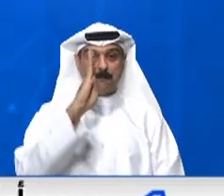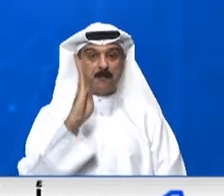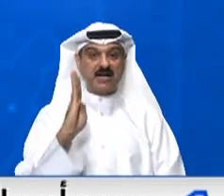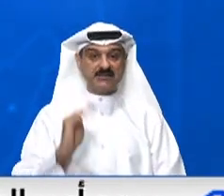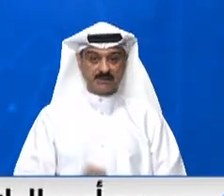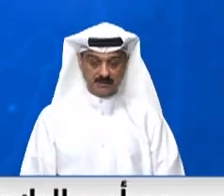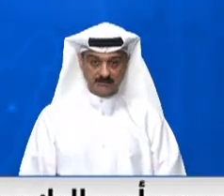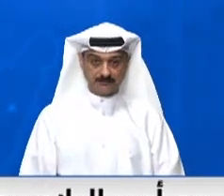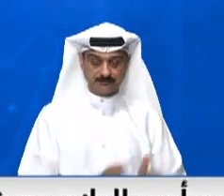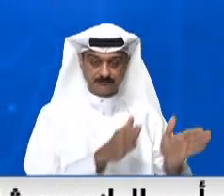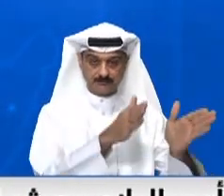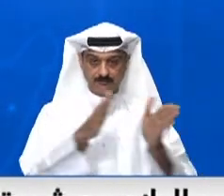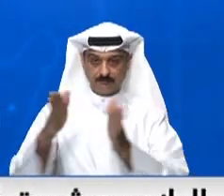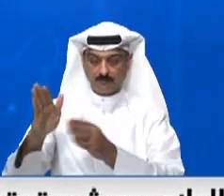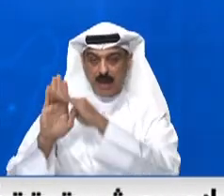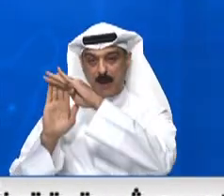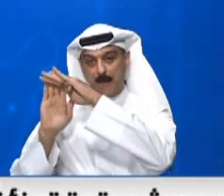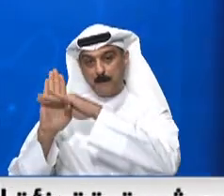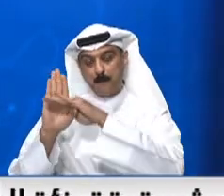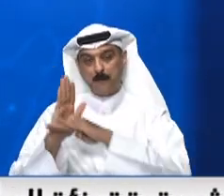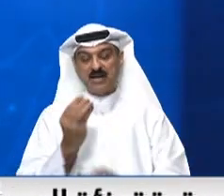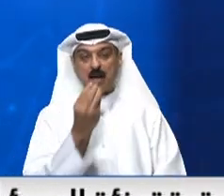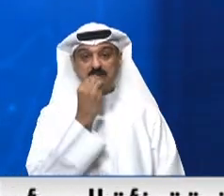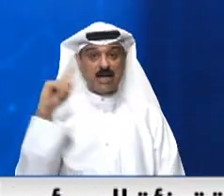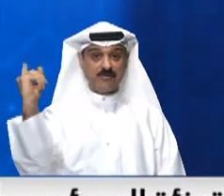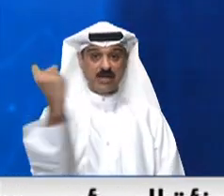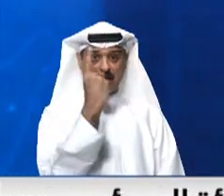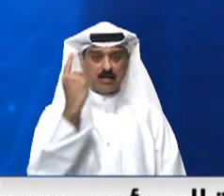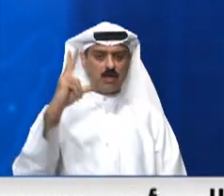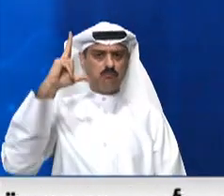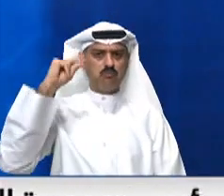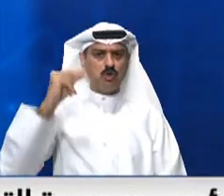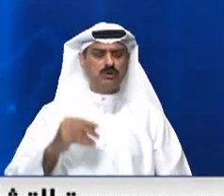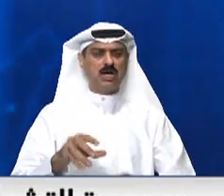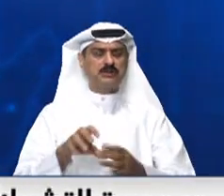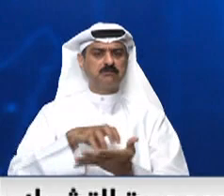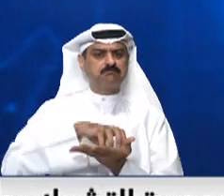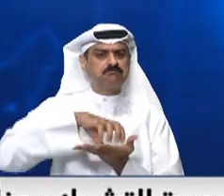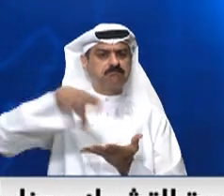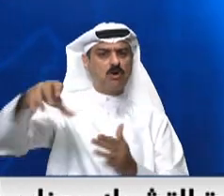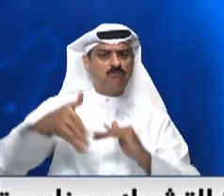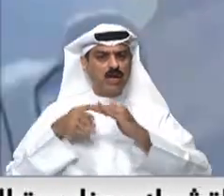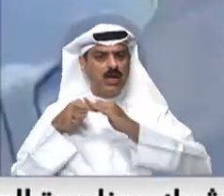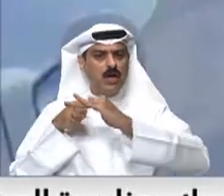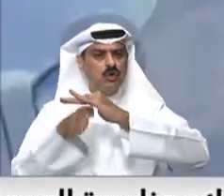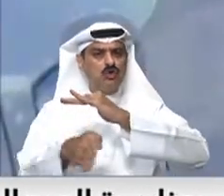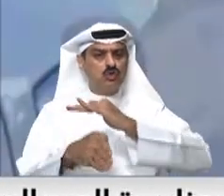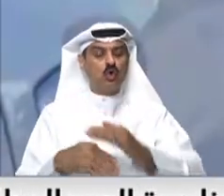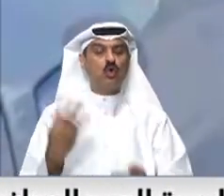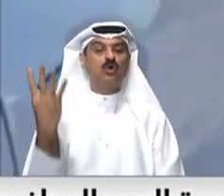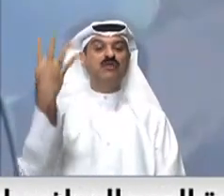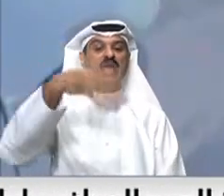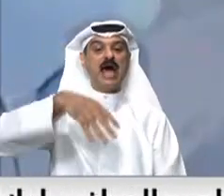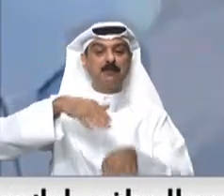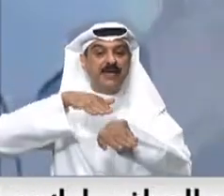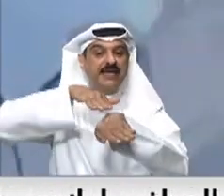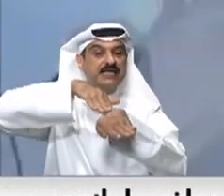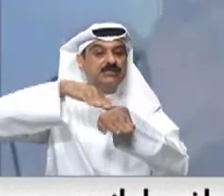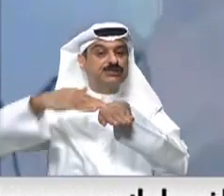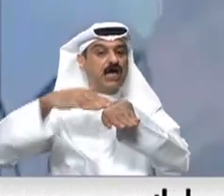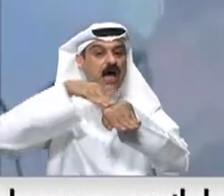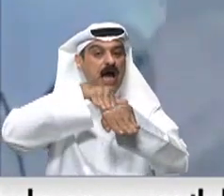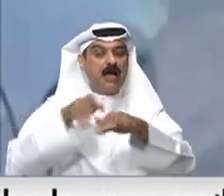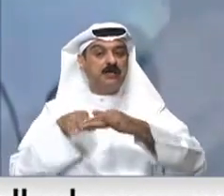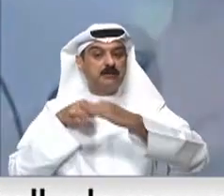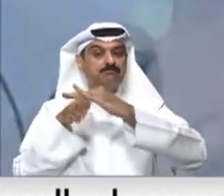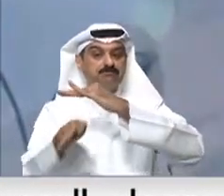اكد برنامج الاغذيه العالمي الحاجه لدخول 40 شاحنه يوميا الى قطاع غزه ليتمكن من توسيع نطاق